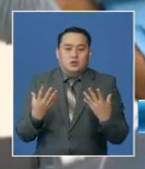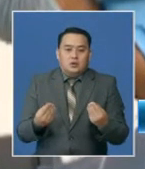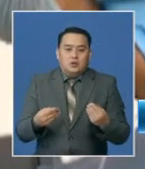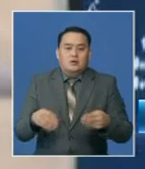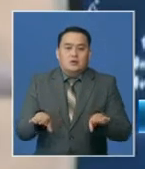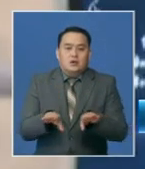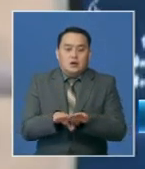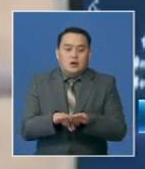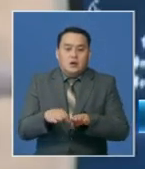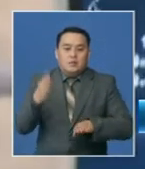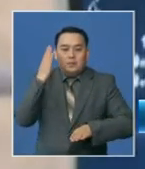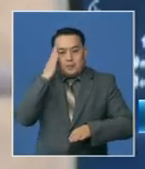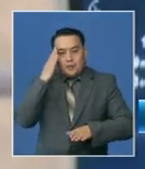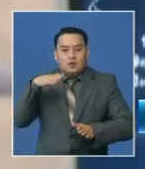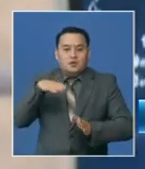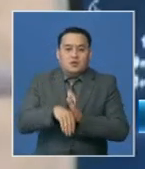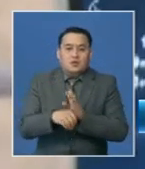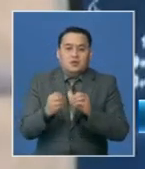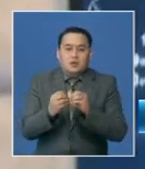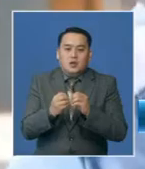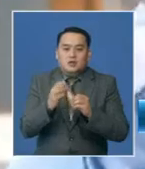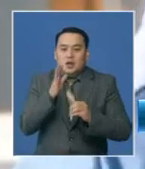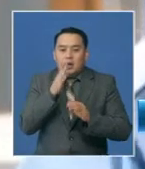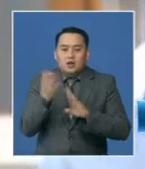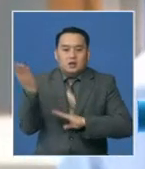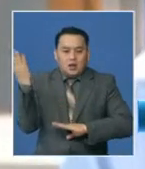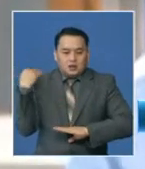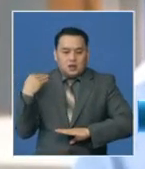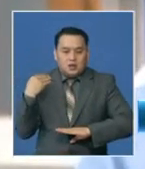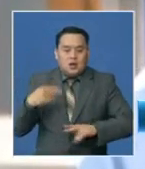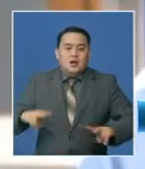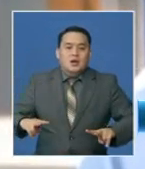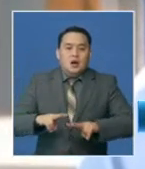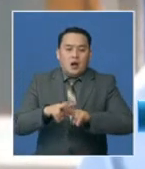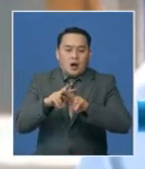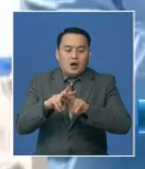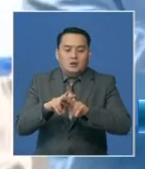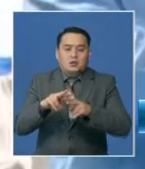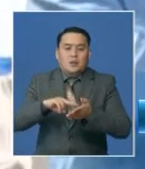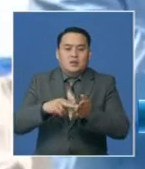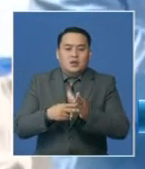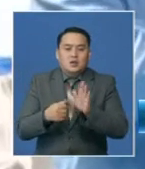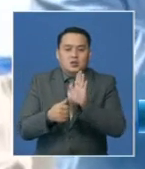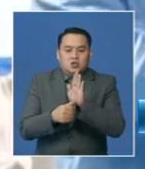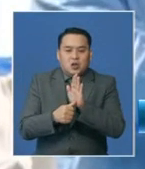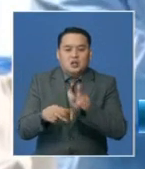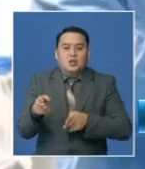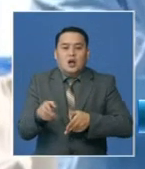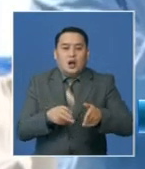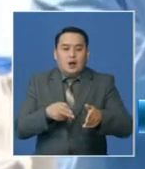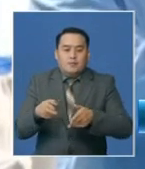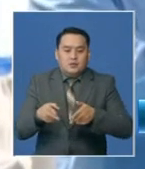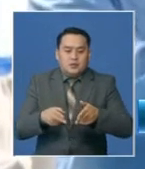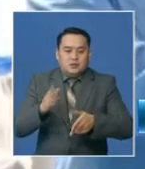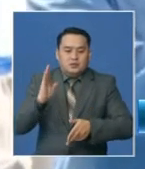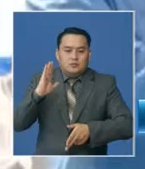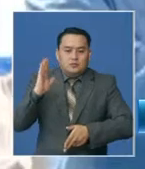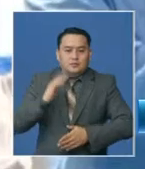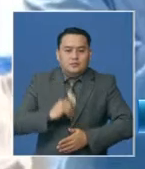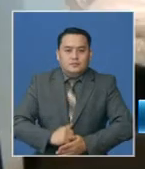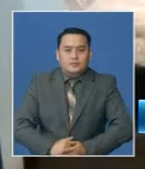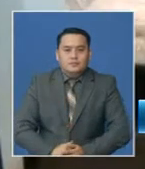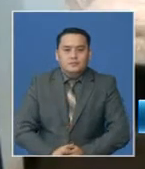если после открытой операции в течение месяца пациент находится в стационаре, проходя длительную реабилитацию, то при этом способе человек